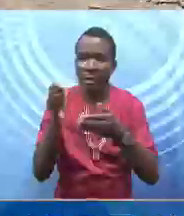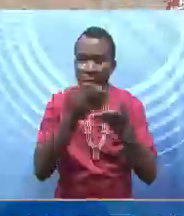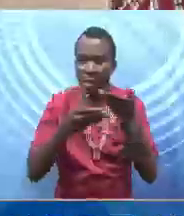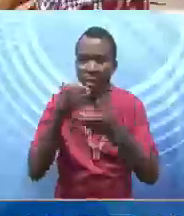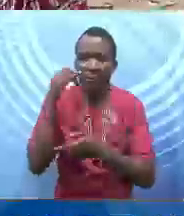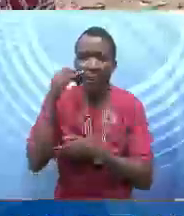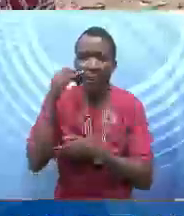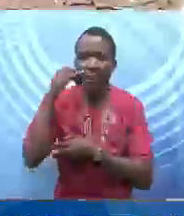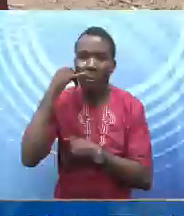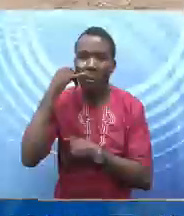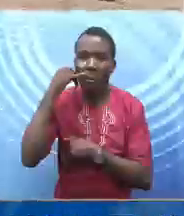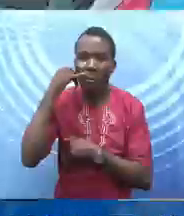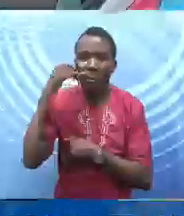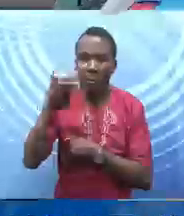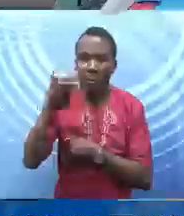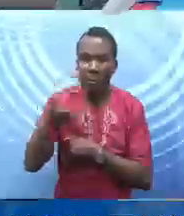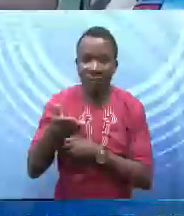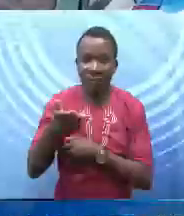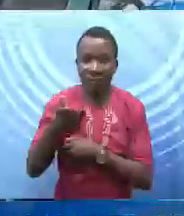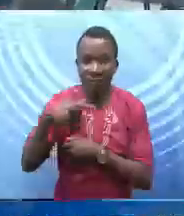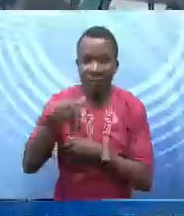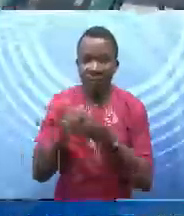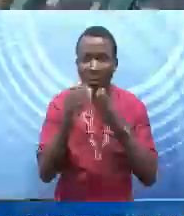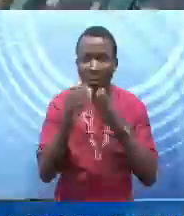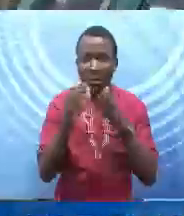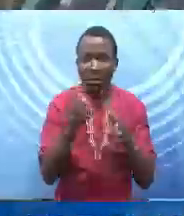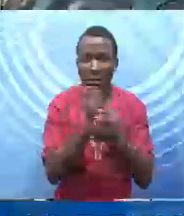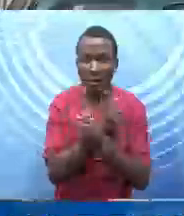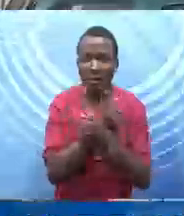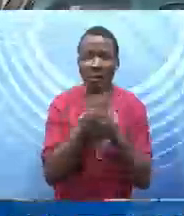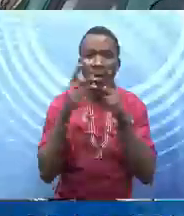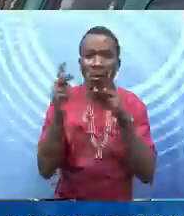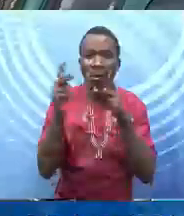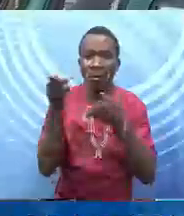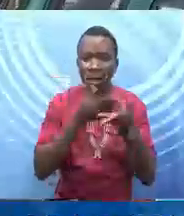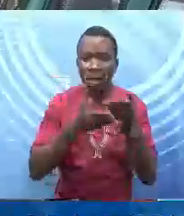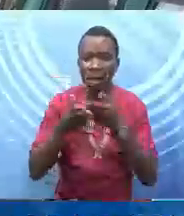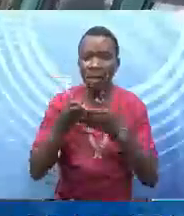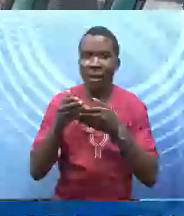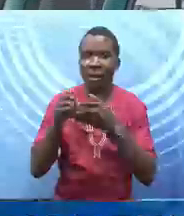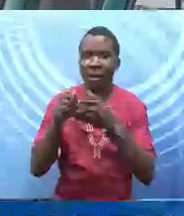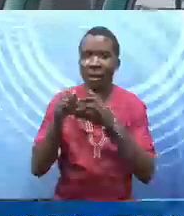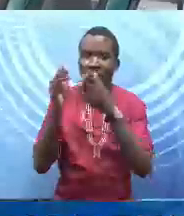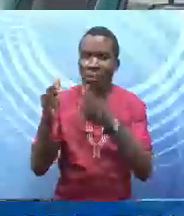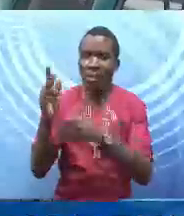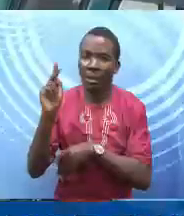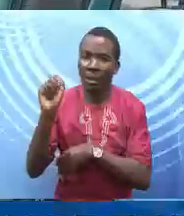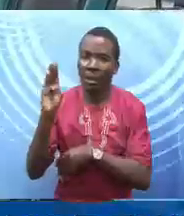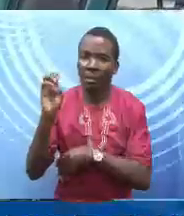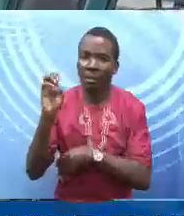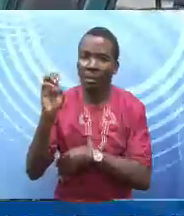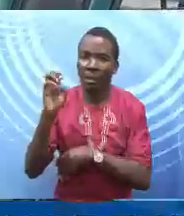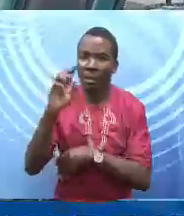telefone, natwe ubuyobozi bw'Inkundamahoro bukaganira n'ubuyobozi bwa Kabeza, tukagira ibyo twemeranyaho uburyo